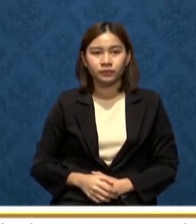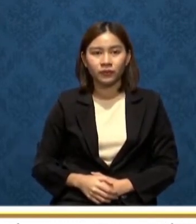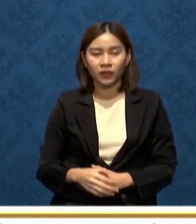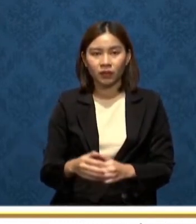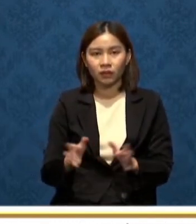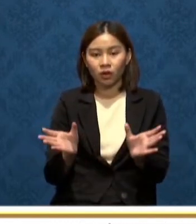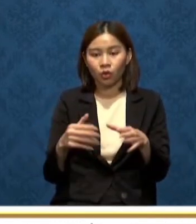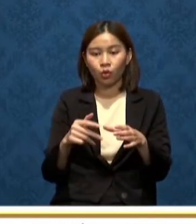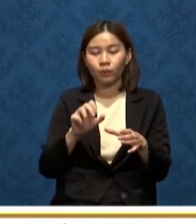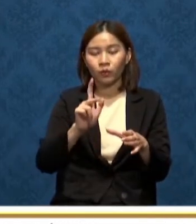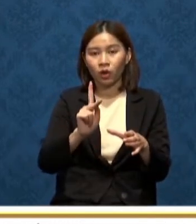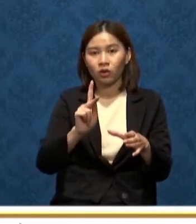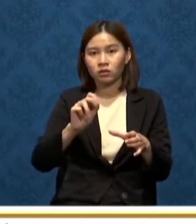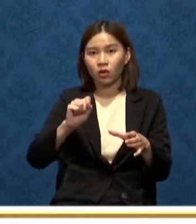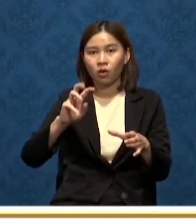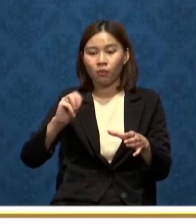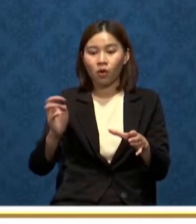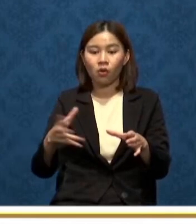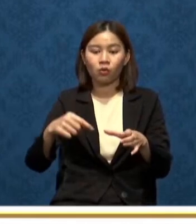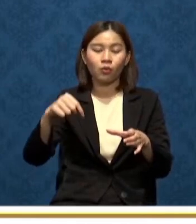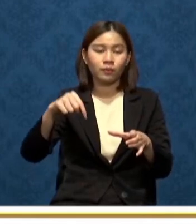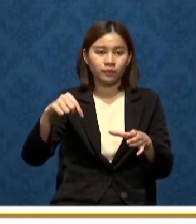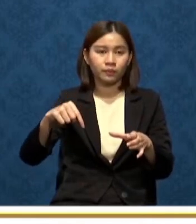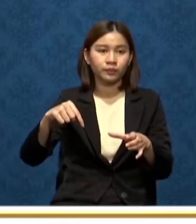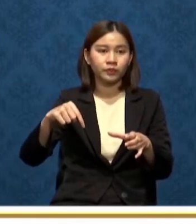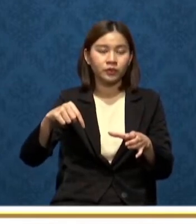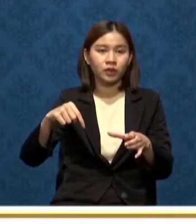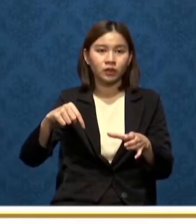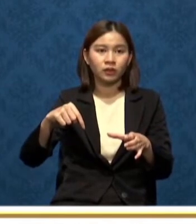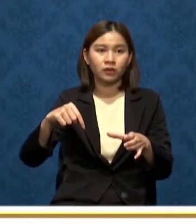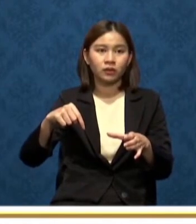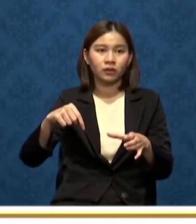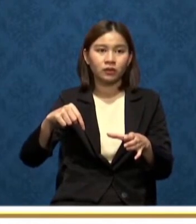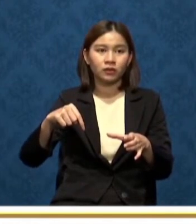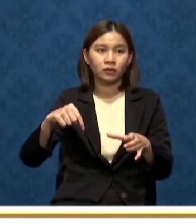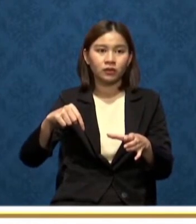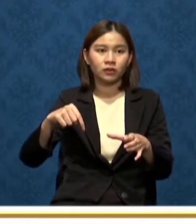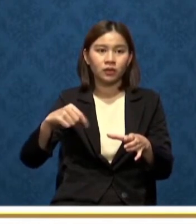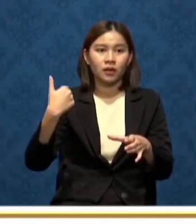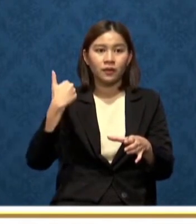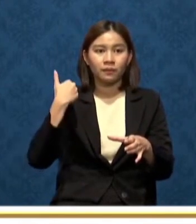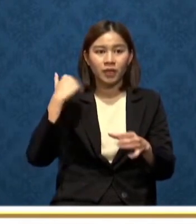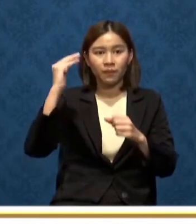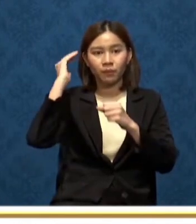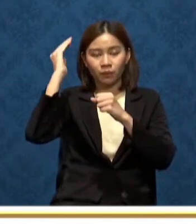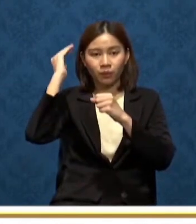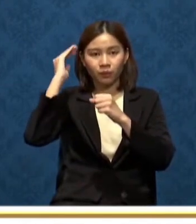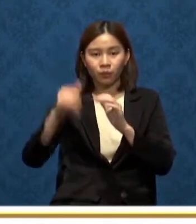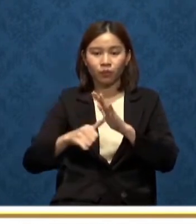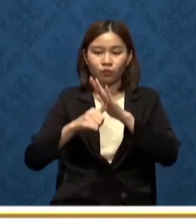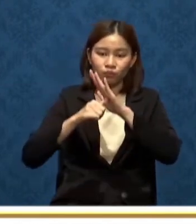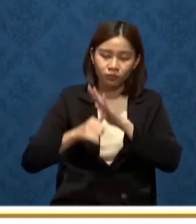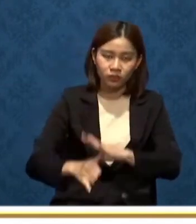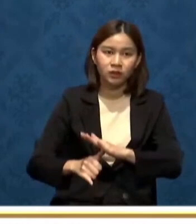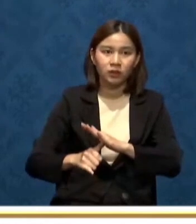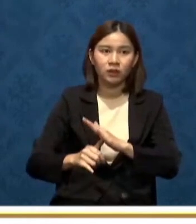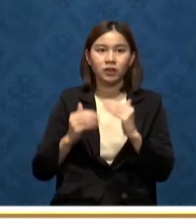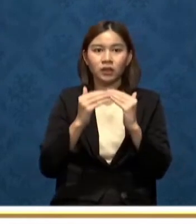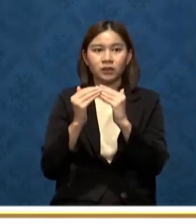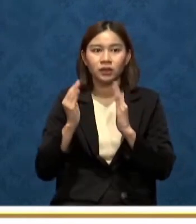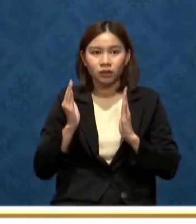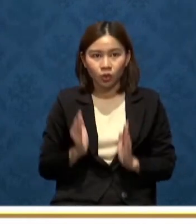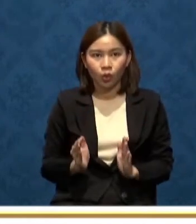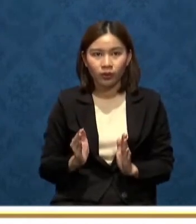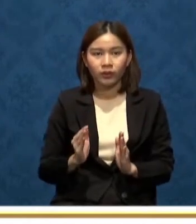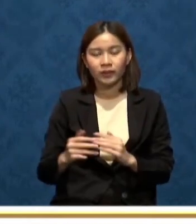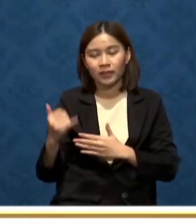คณะกรรมการสิทธิมนุษยชนแ่งชาตินั้น ได้มีการรายงานการละเมื่อสิทธิมนุษยชนข